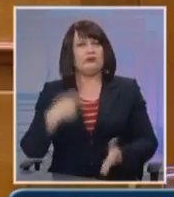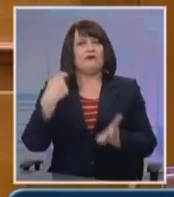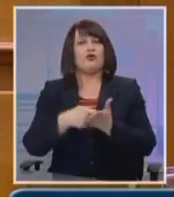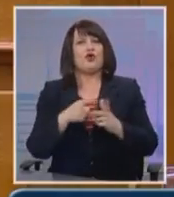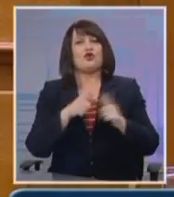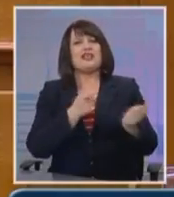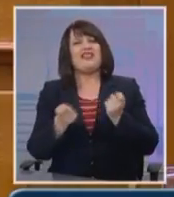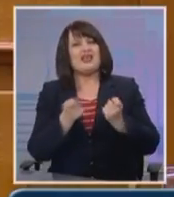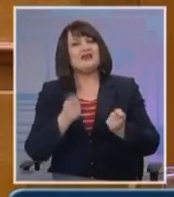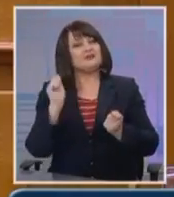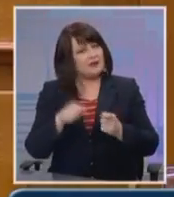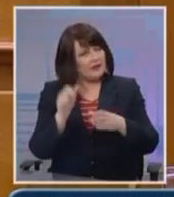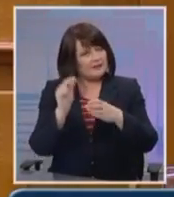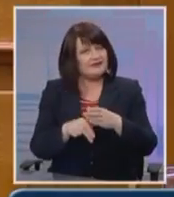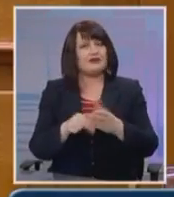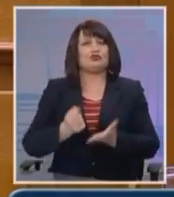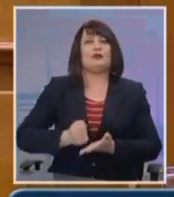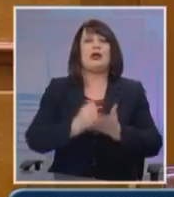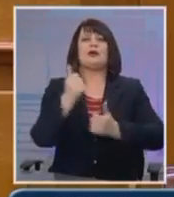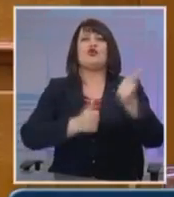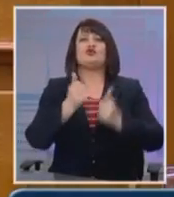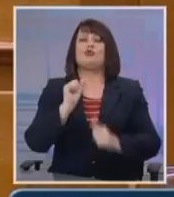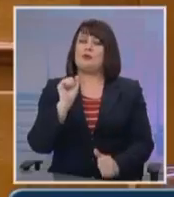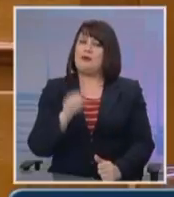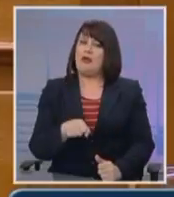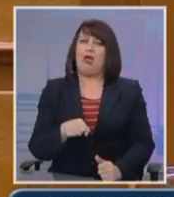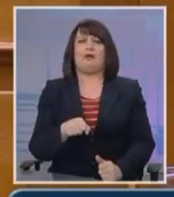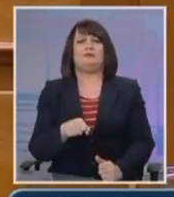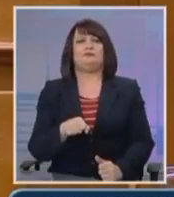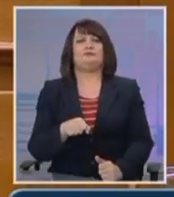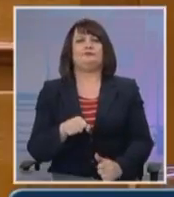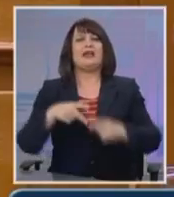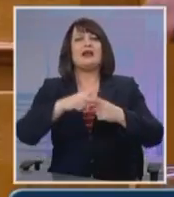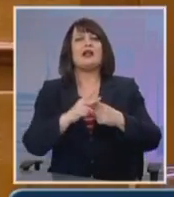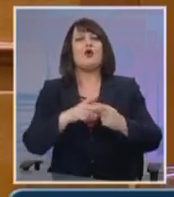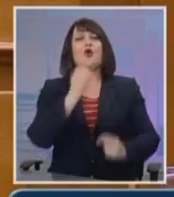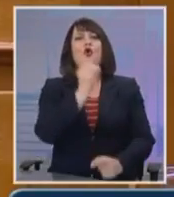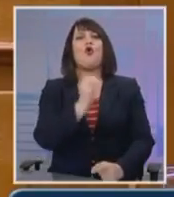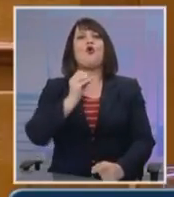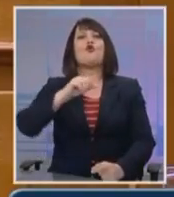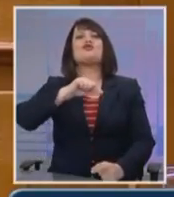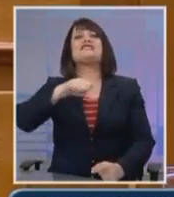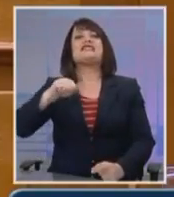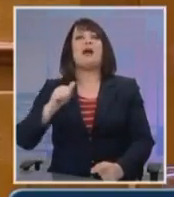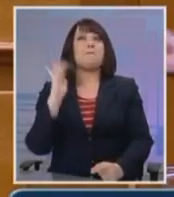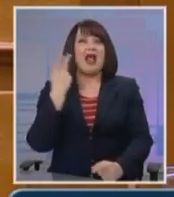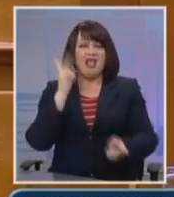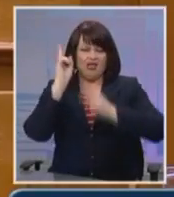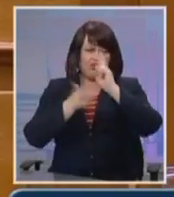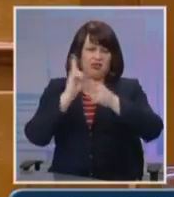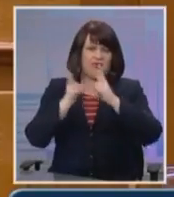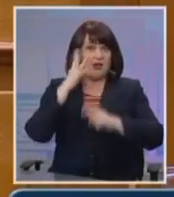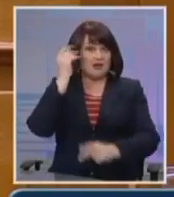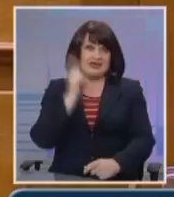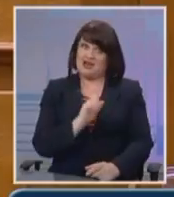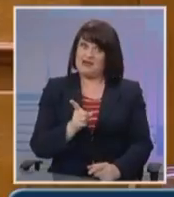θα την ψηφίσουμε. Την ενίσχυση του ανταγωνισμού που προάγεται με την εργαλειοθήκη του ΟΣΑ, την οποία τόσο λιδωρήσατε για να μην ξεχνιόμαστε